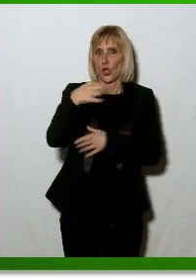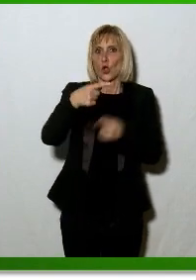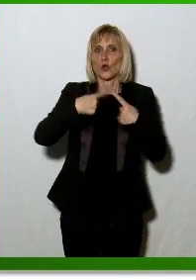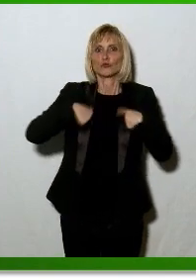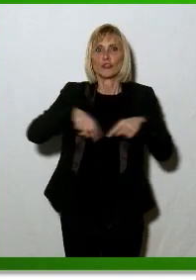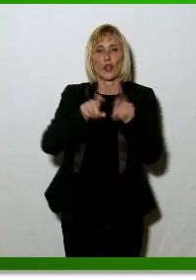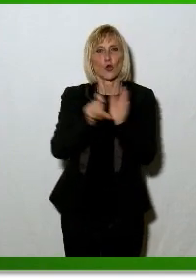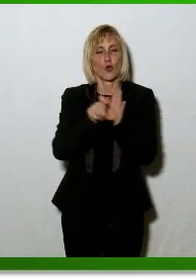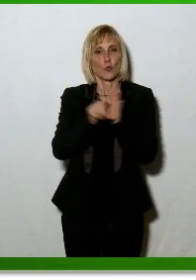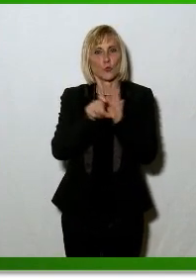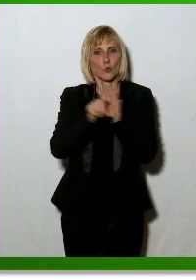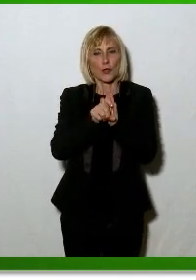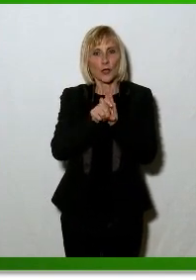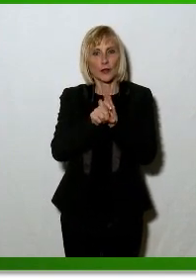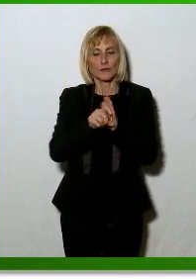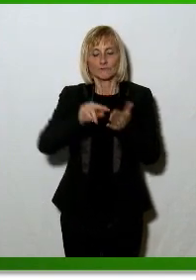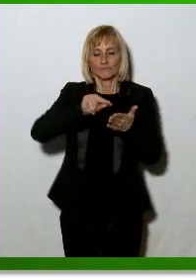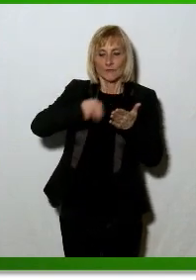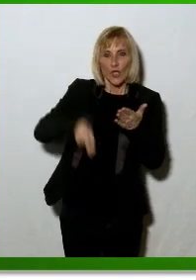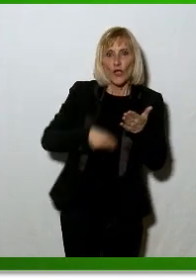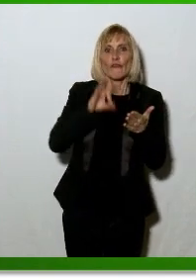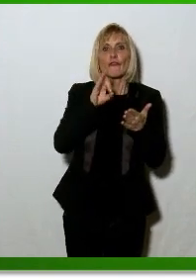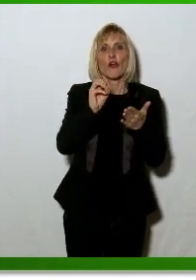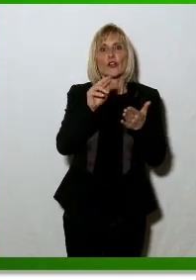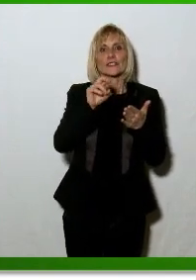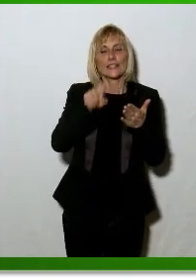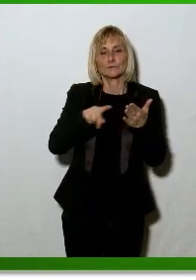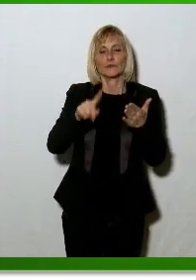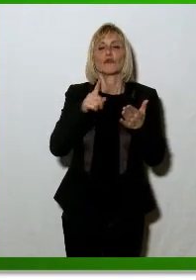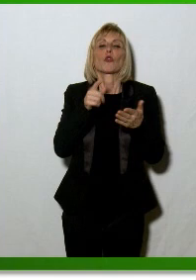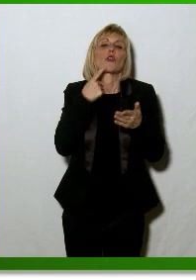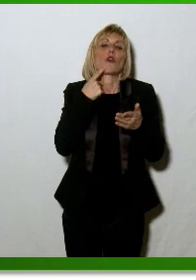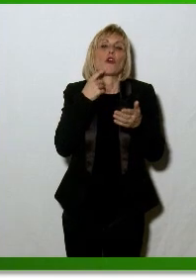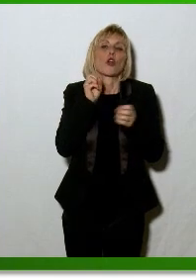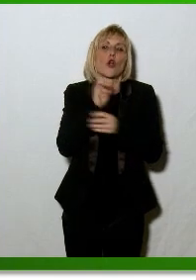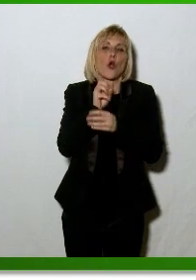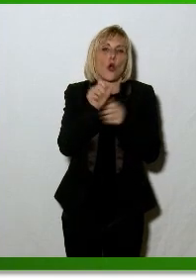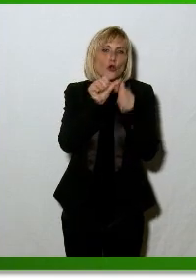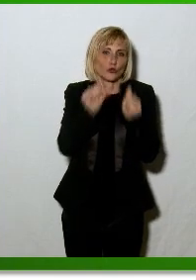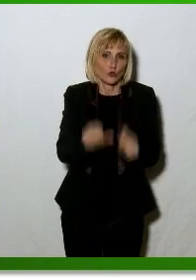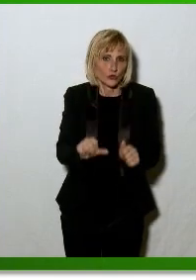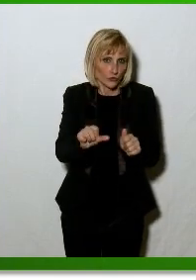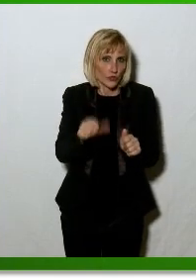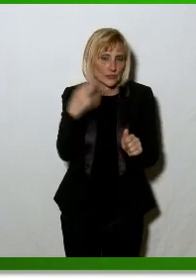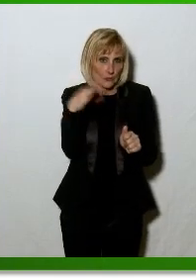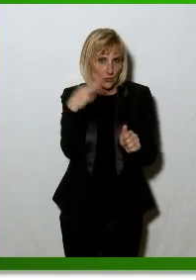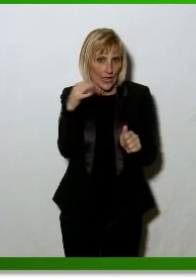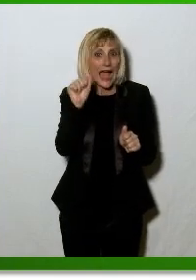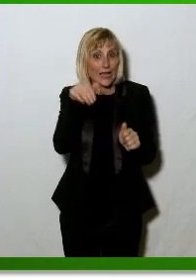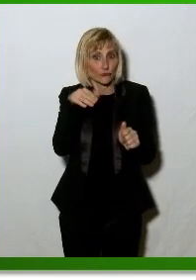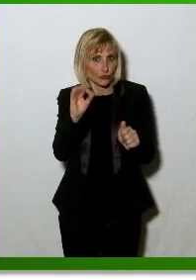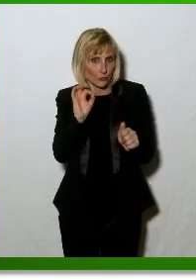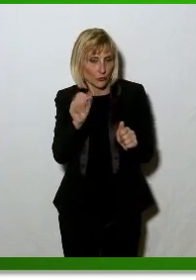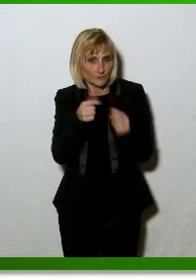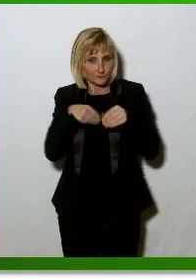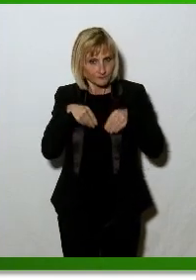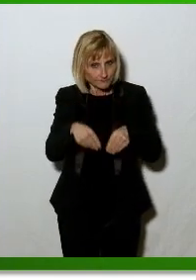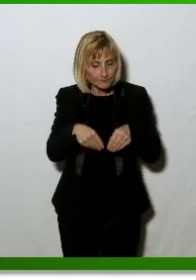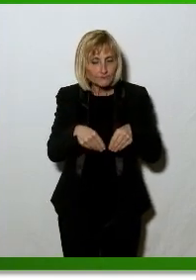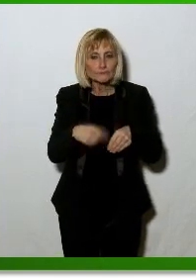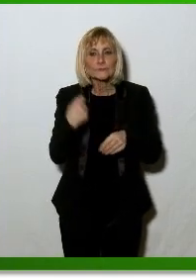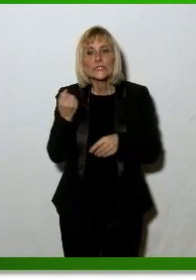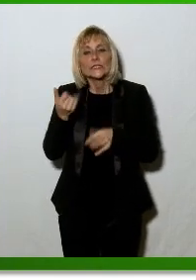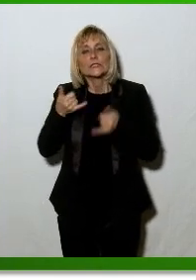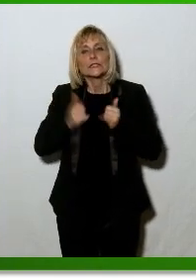comunale mi scrivo al forza nel corso di formazione specialistica di Anci nato da da un'idea del